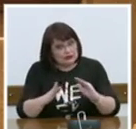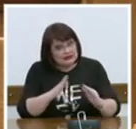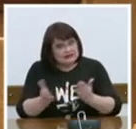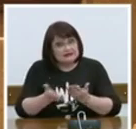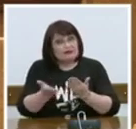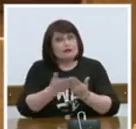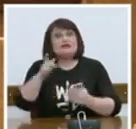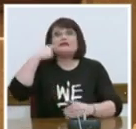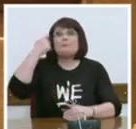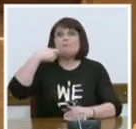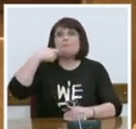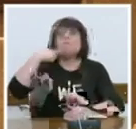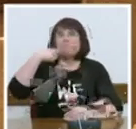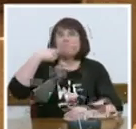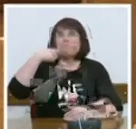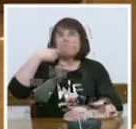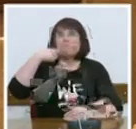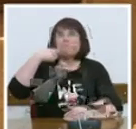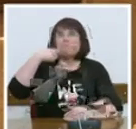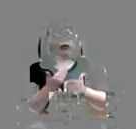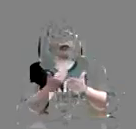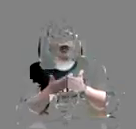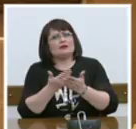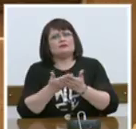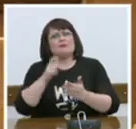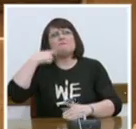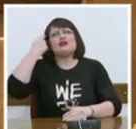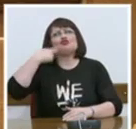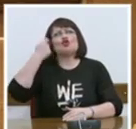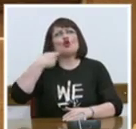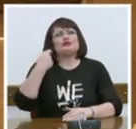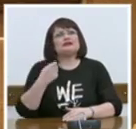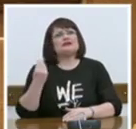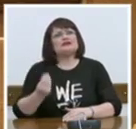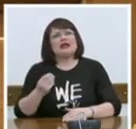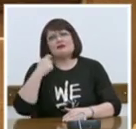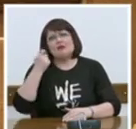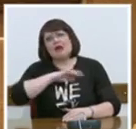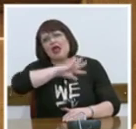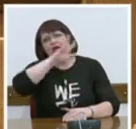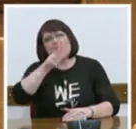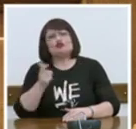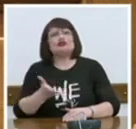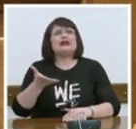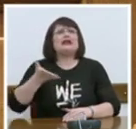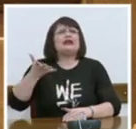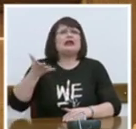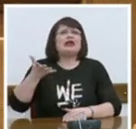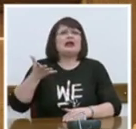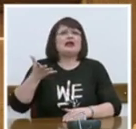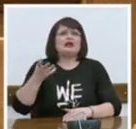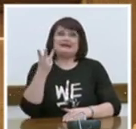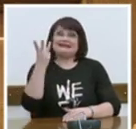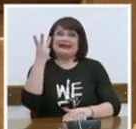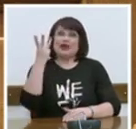μάνα, διάρκεια μητρότητας σε νεαρές μάνες μέχρι την ηλικία τουλάχιστον των